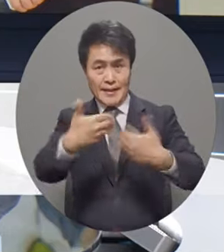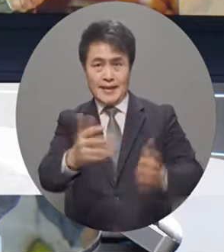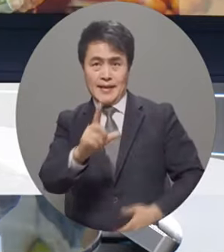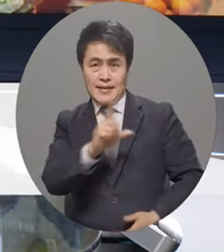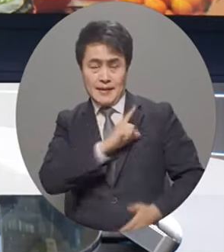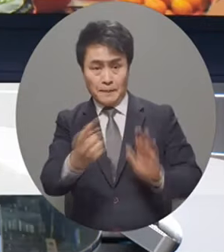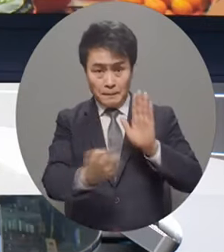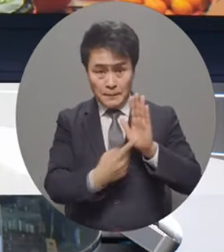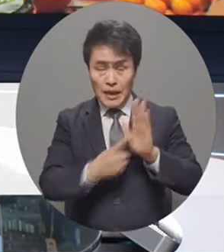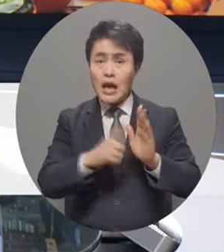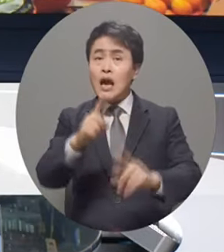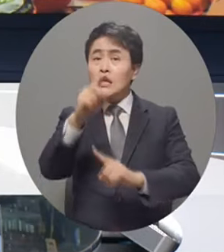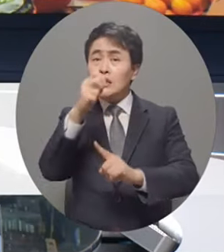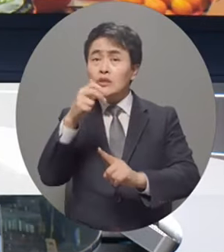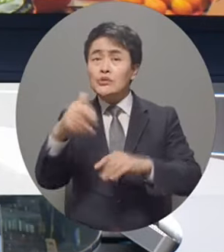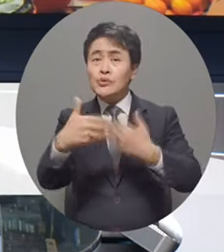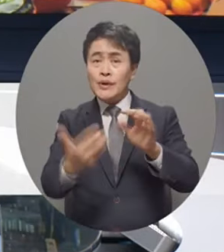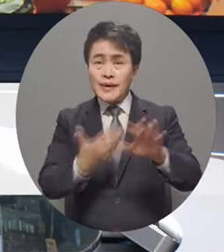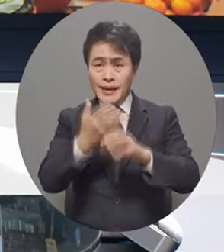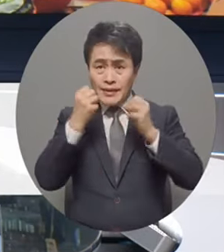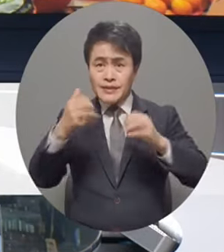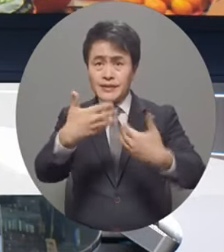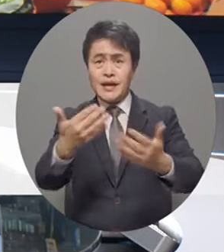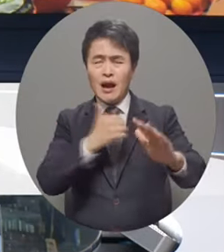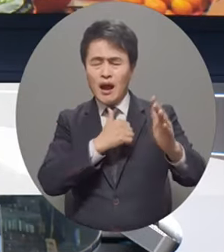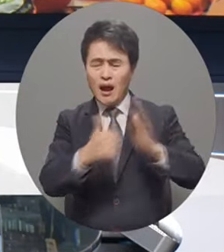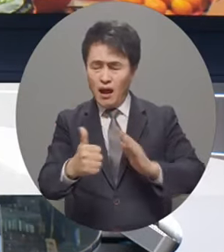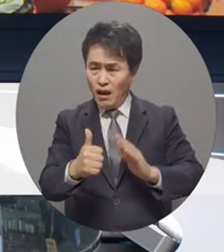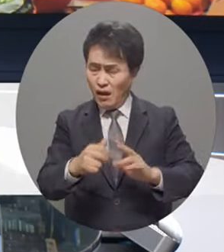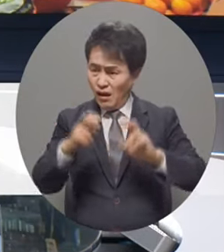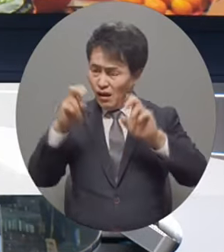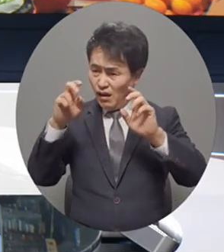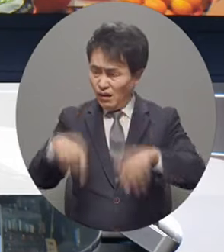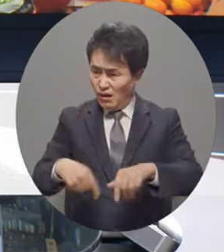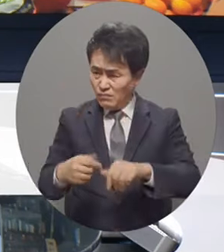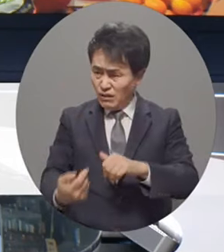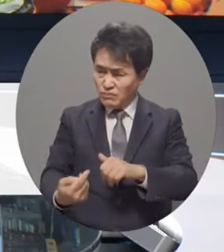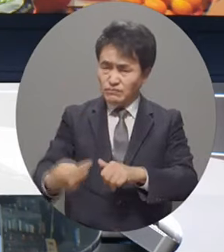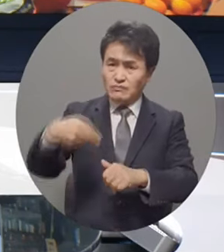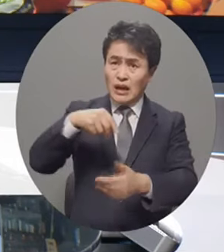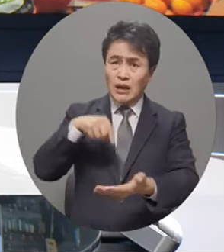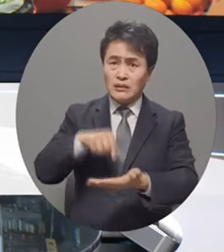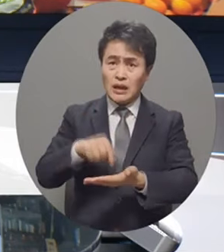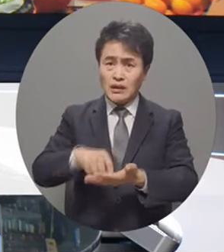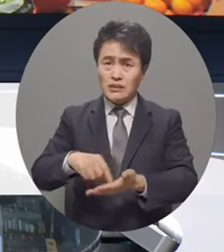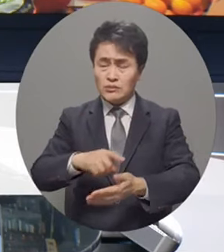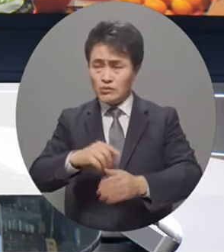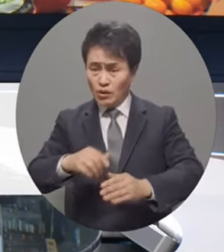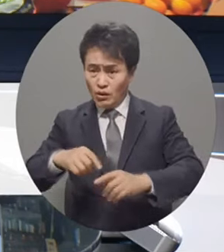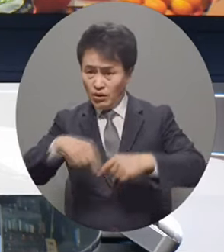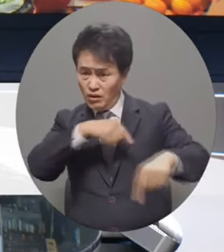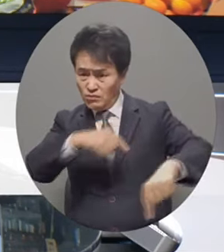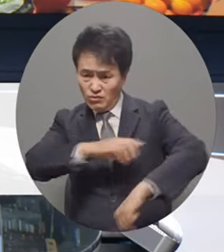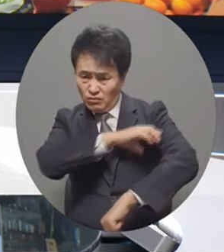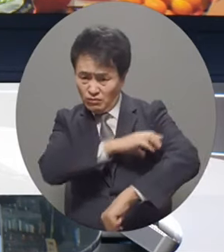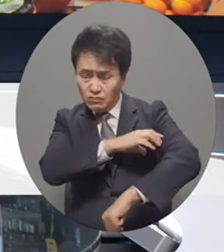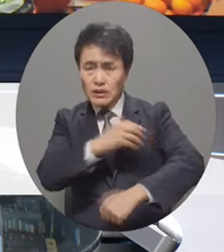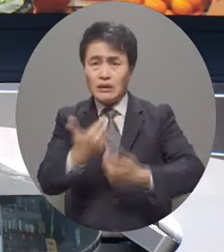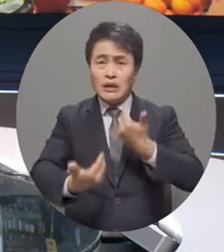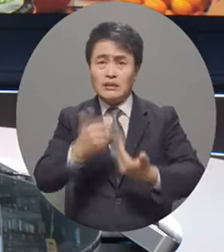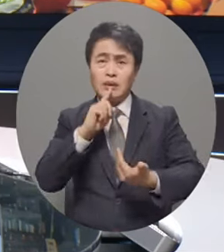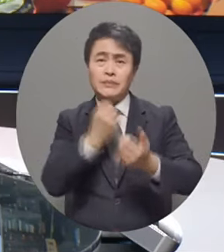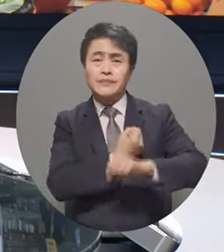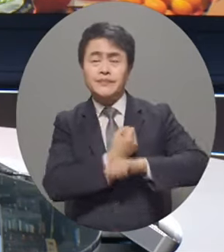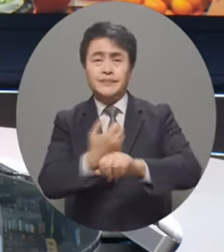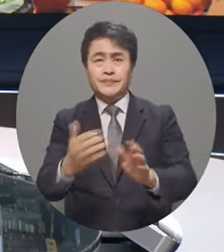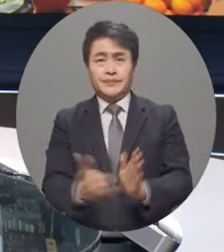당명을 발표하자 이준석 개혁신당 대표는 무임승차라고 지적하는 등 주도권 갈등도 본격화되고 있습니다.